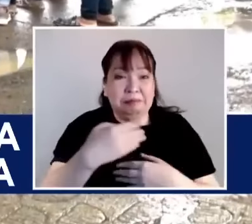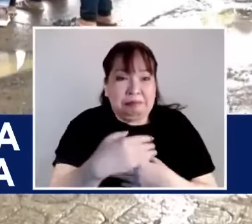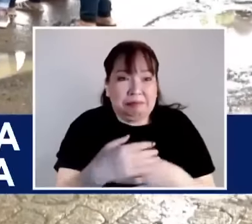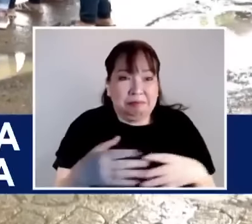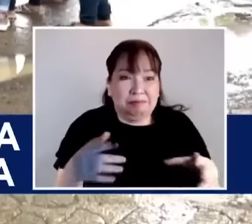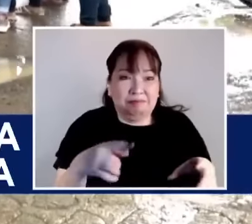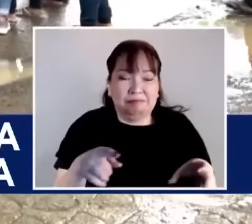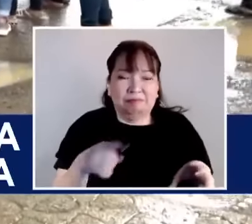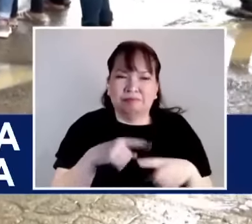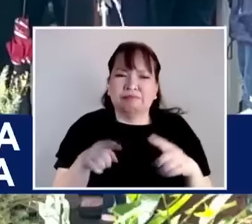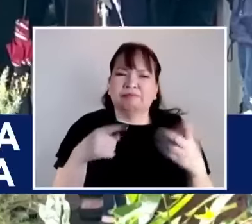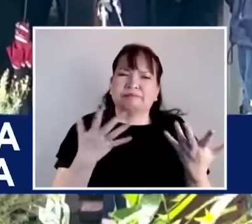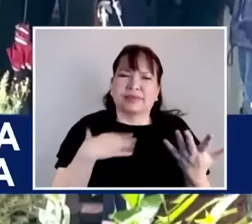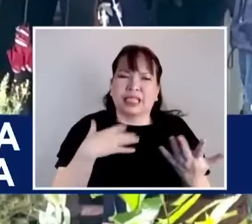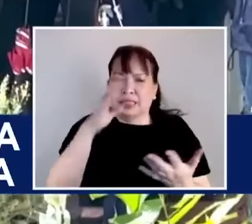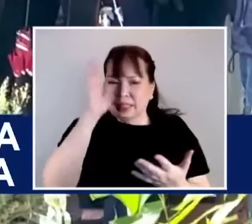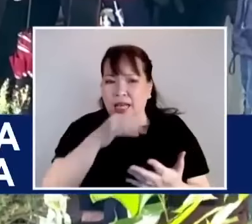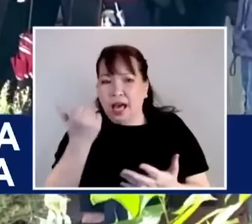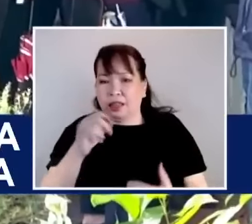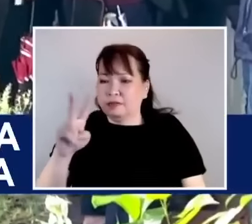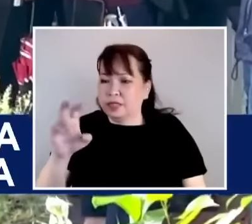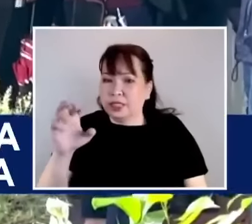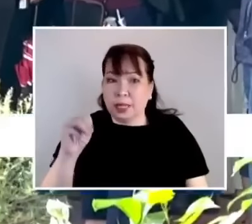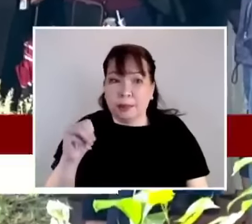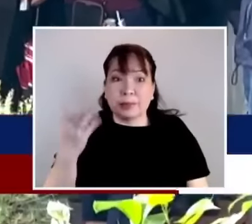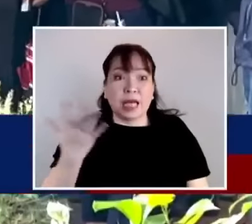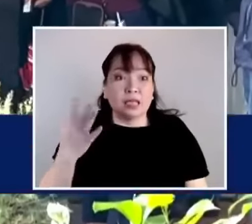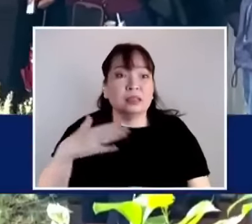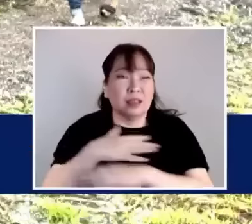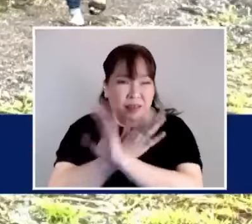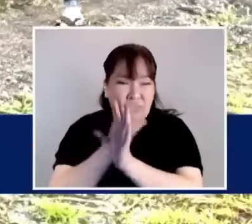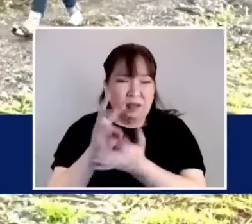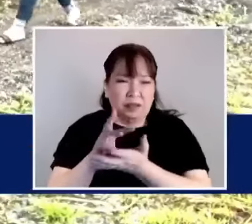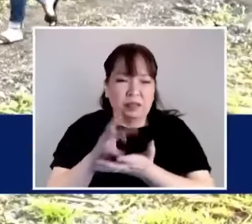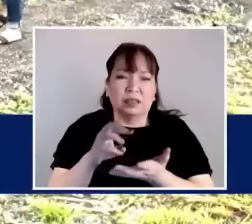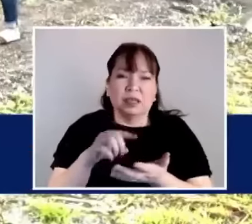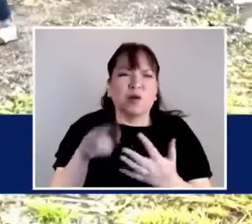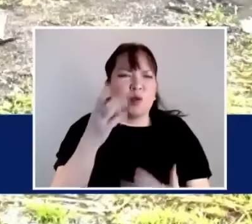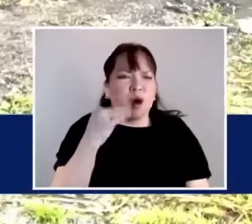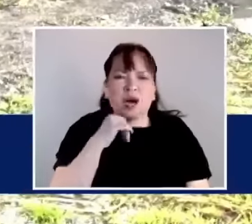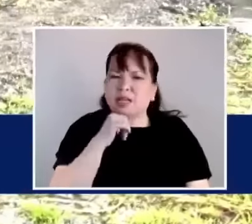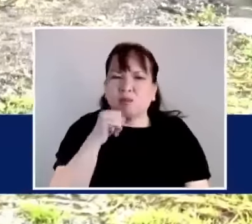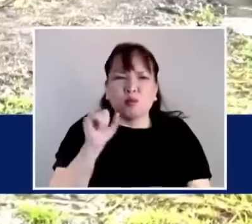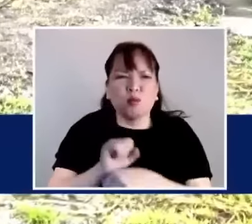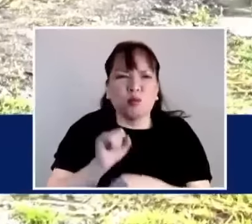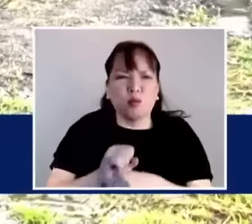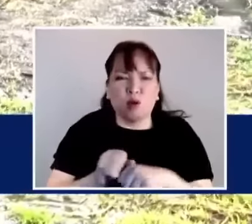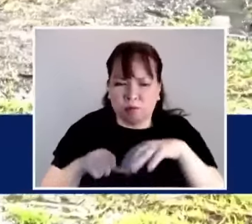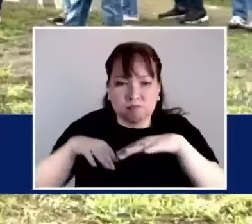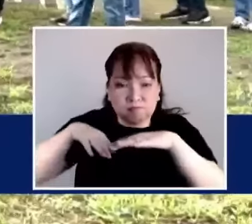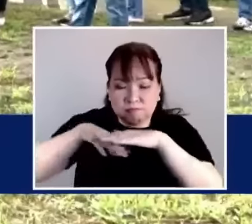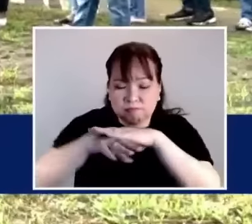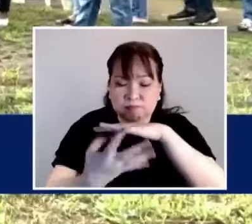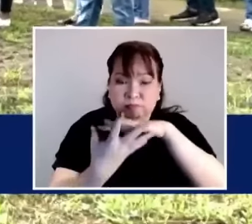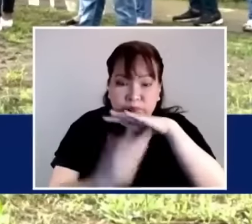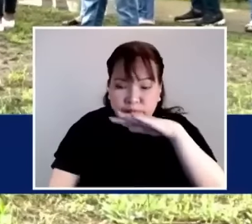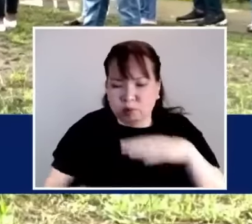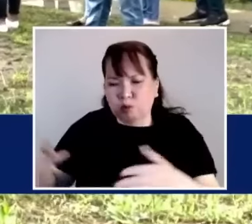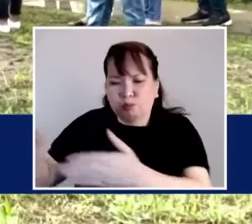ang 8 vote counting machines sa Davao City. Karamihan, hindi gumagana ang scanner, saksakan